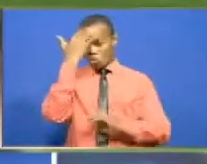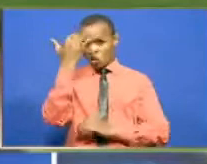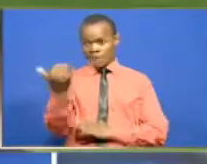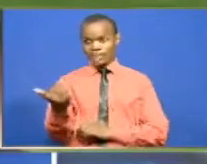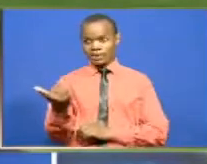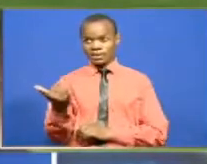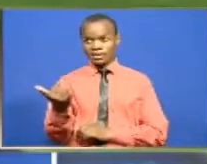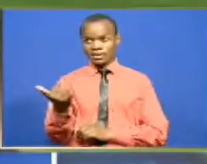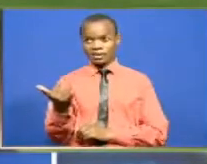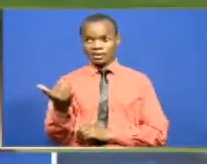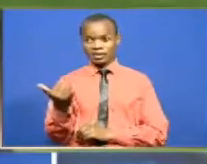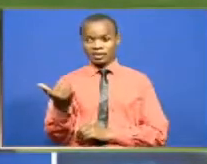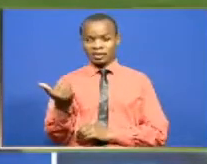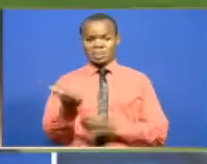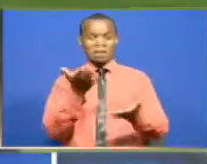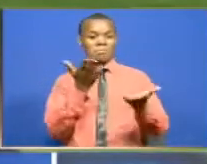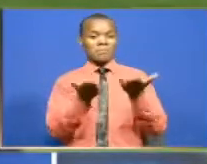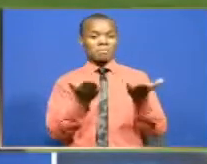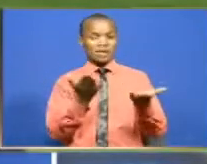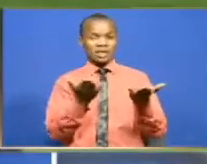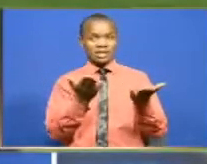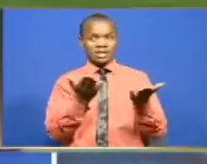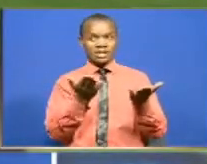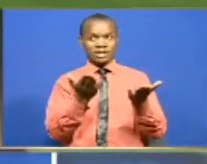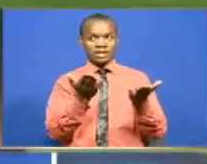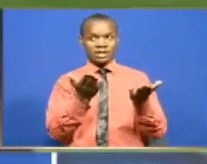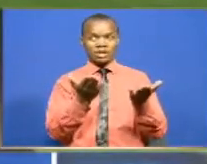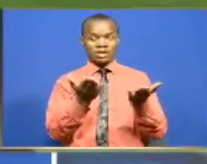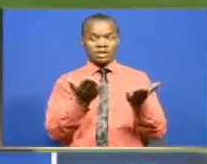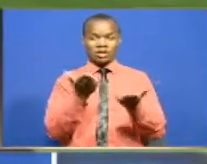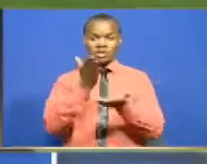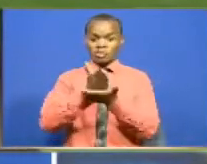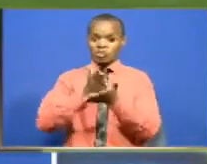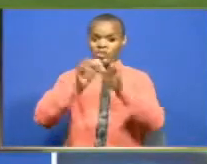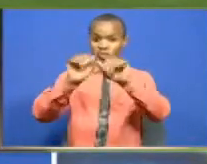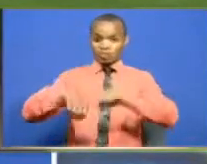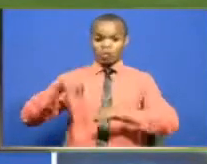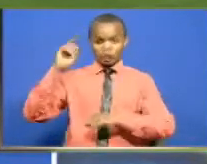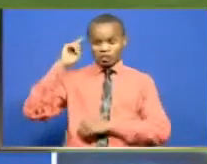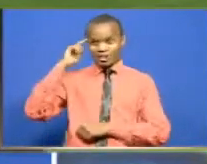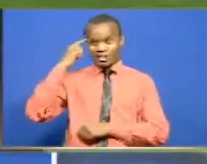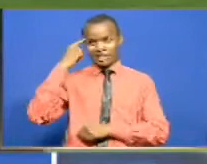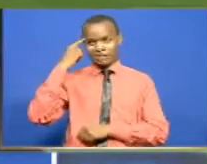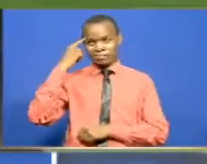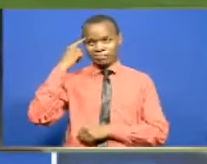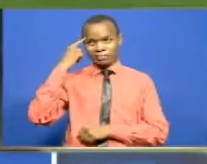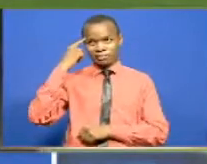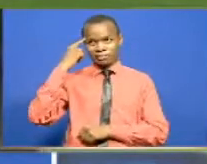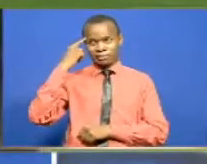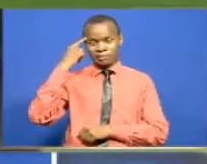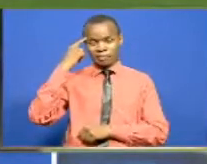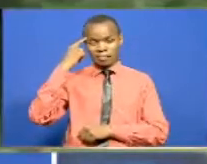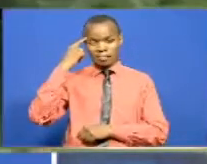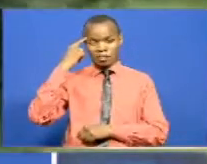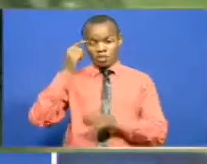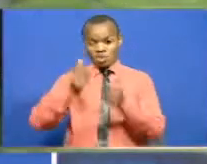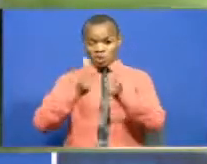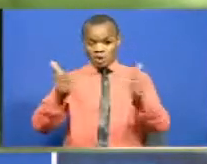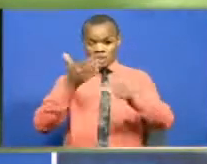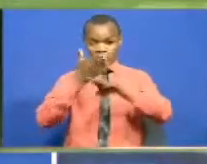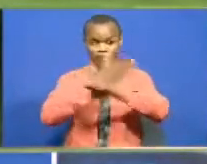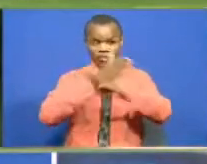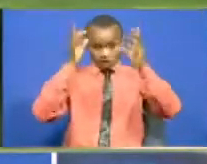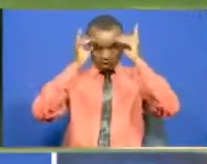because he's saying as far as possible, you know, think deeply before you make your decision.